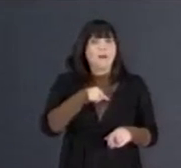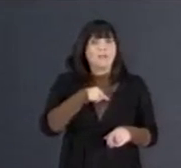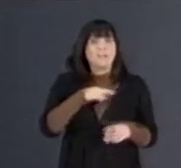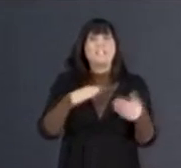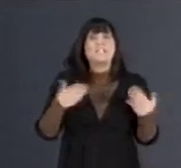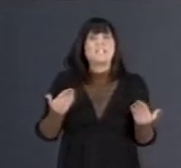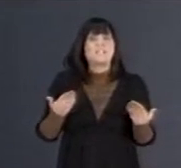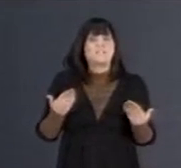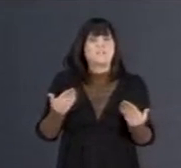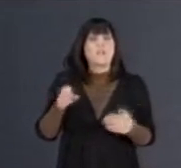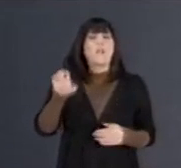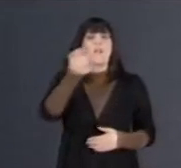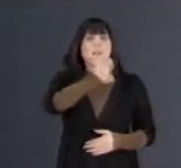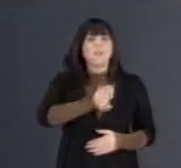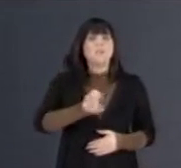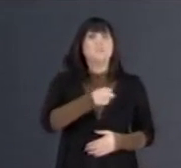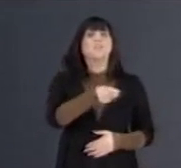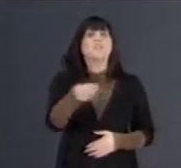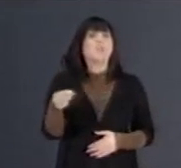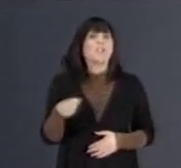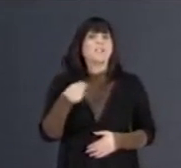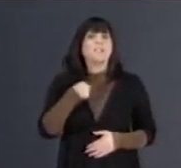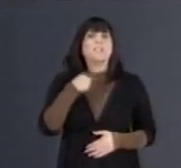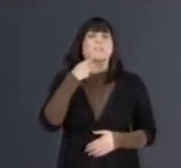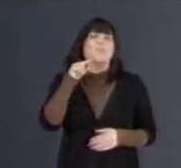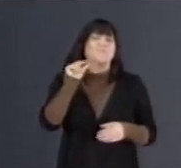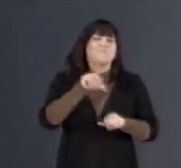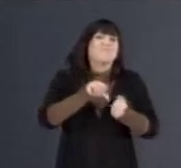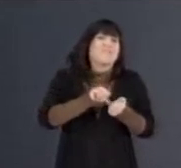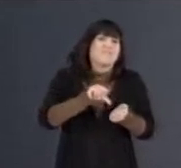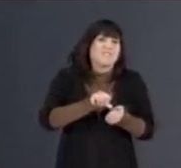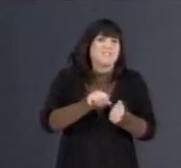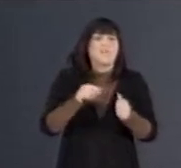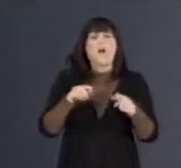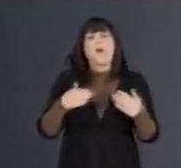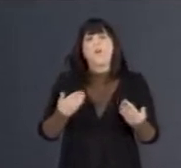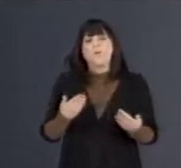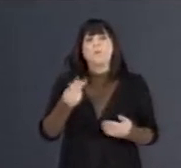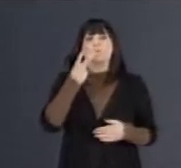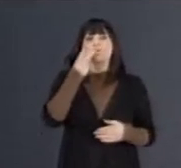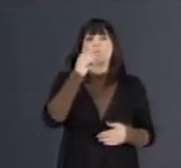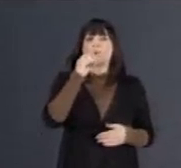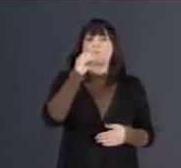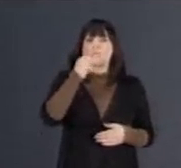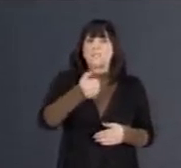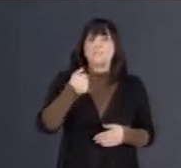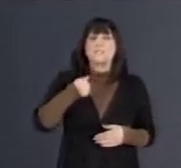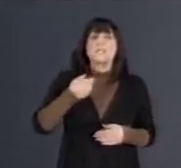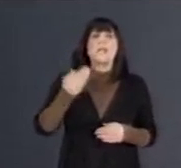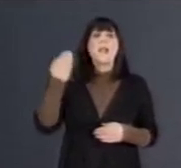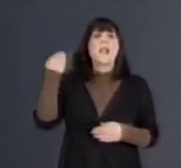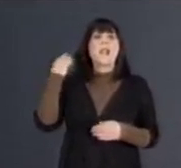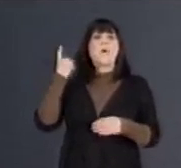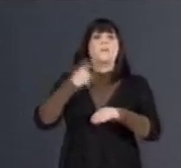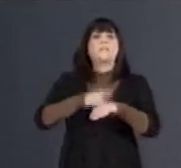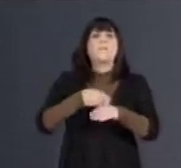jizzek u għet-tulwam na għet-tulwam laċxaj diffiċli għalurin wara li fil-2006 għarma għet-għarma-għal f